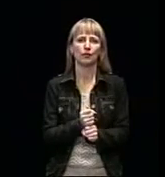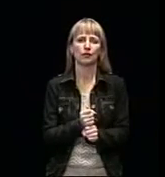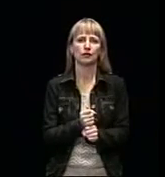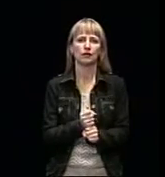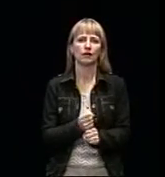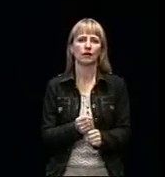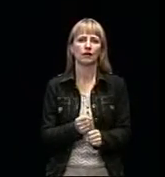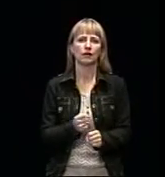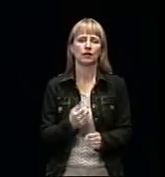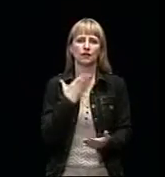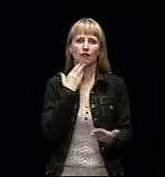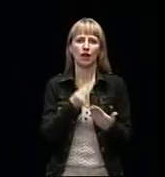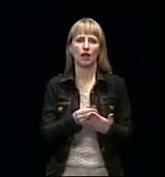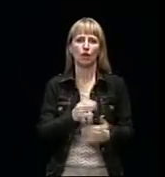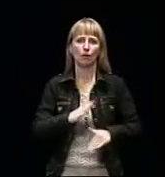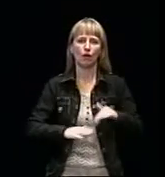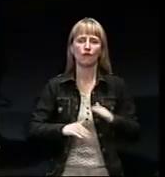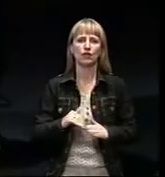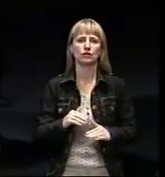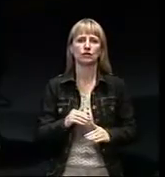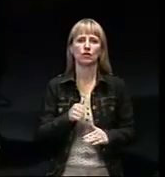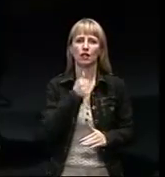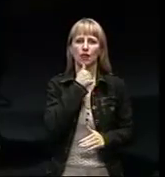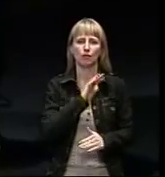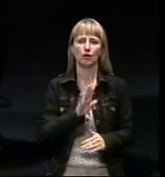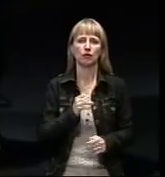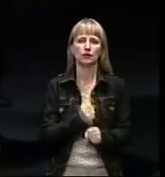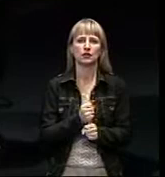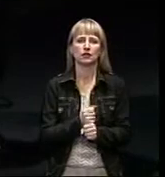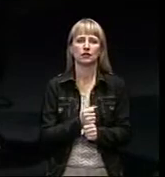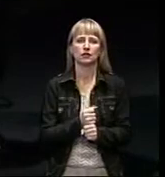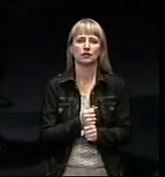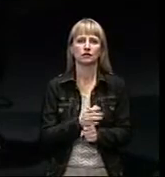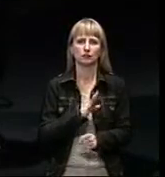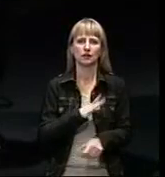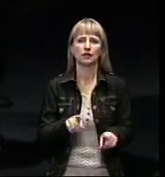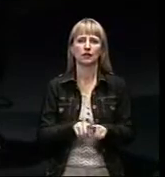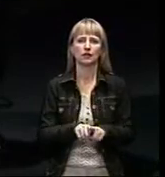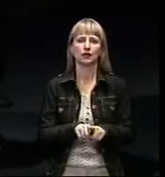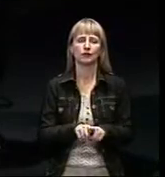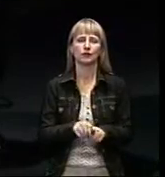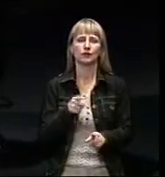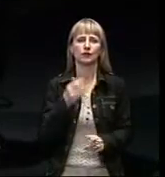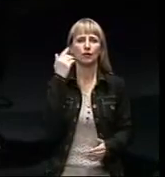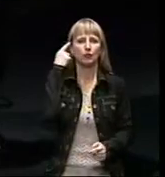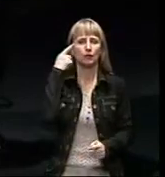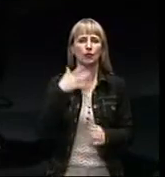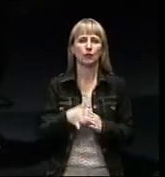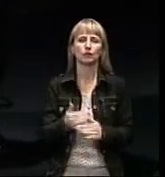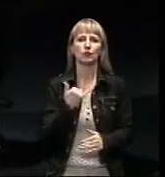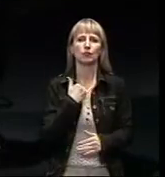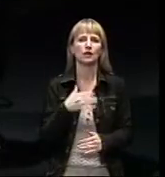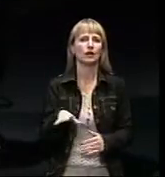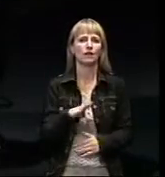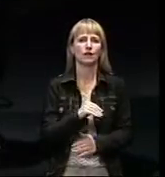основною професією не пробував? Були такі? Понимаешь, у меня как-то все вместе